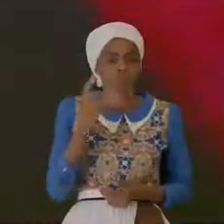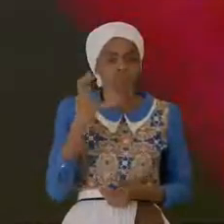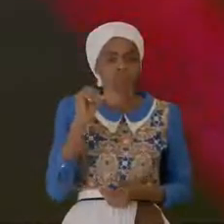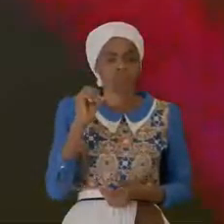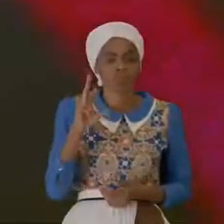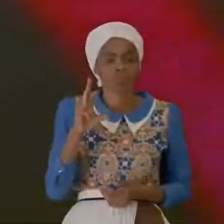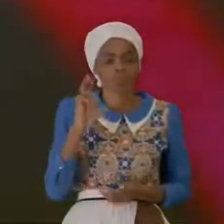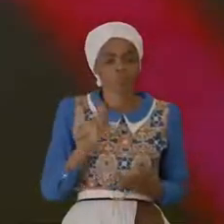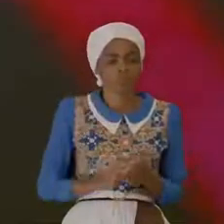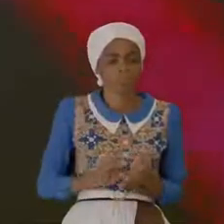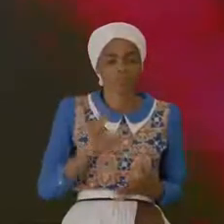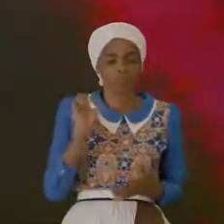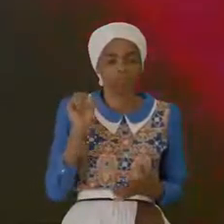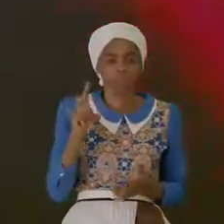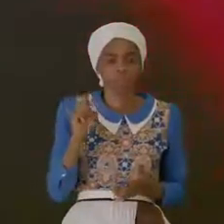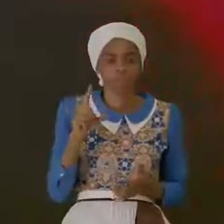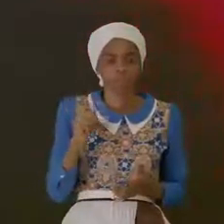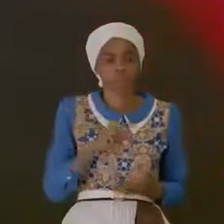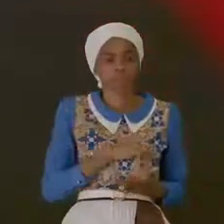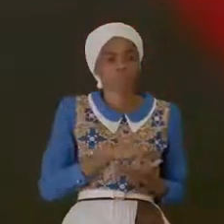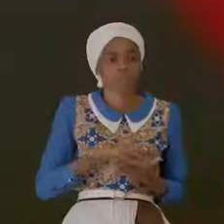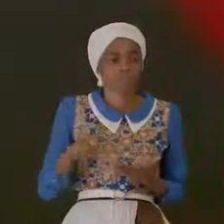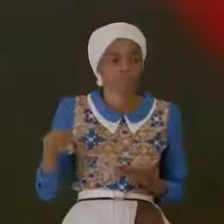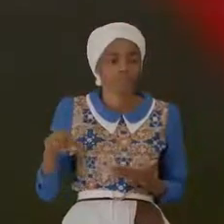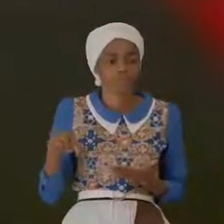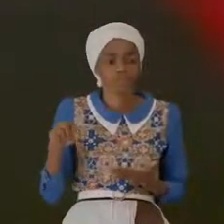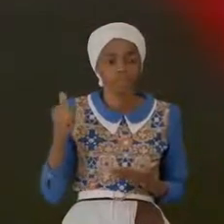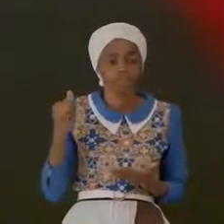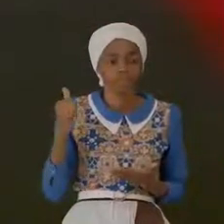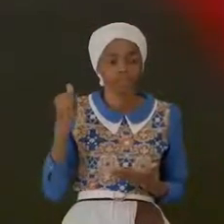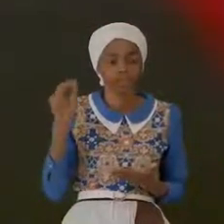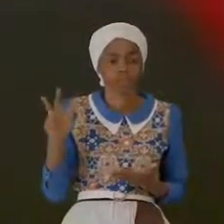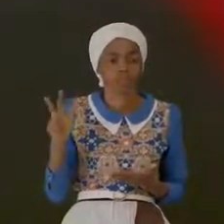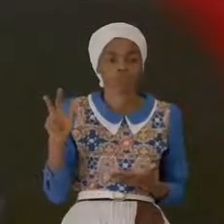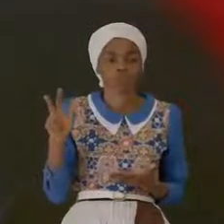Deuxième Corinthiens chapitre 11, verset 13.